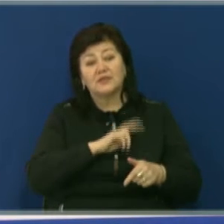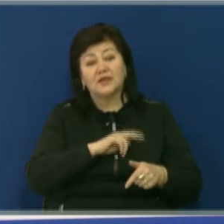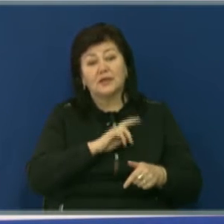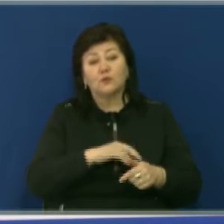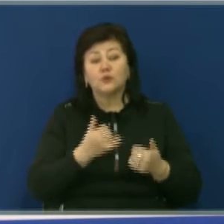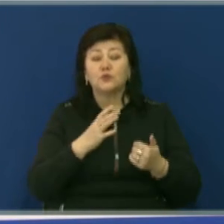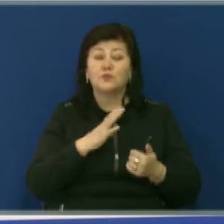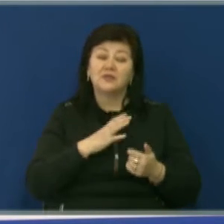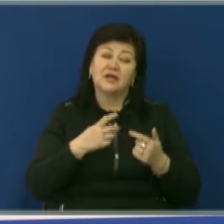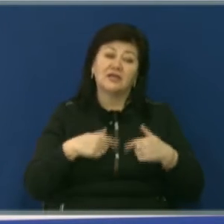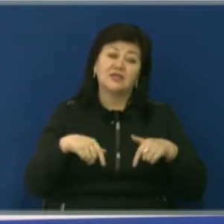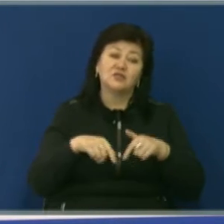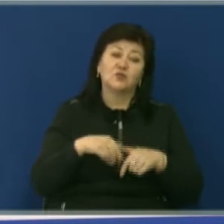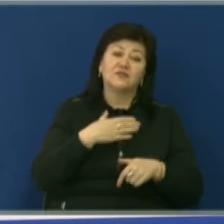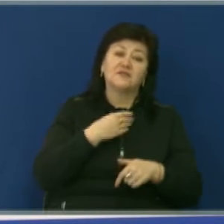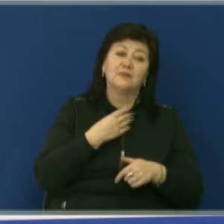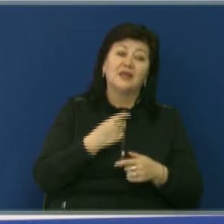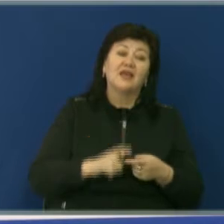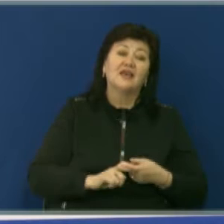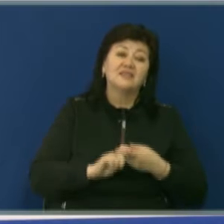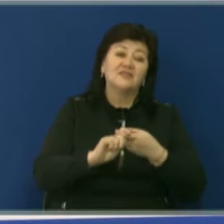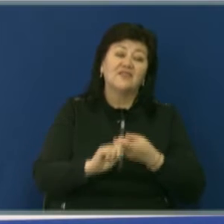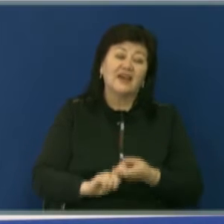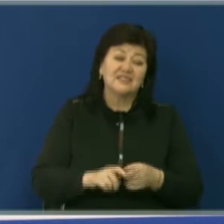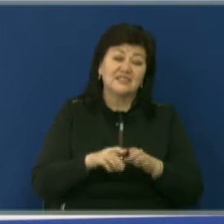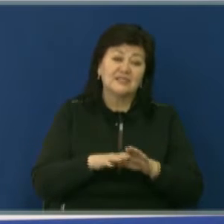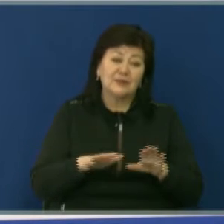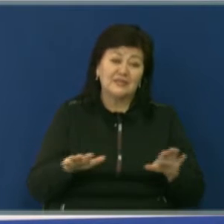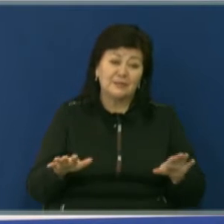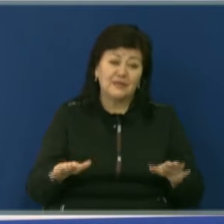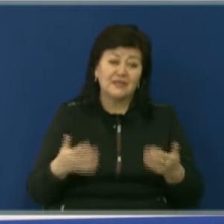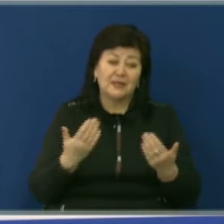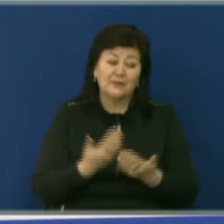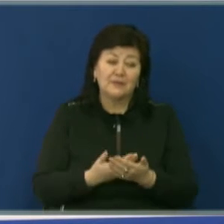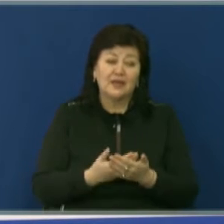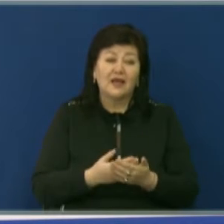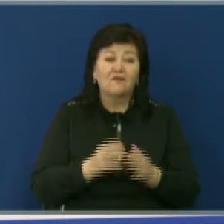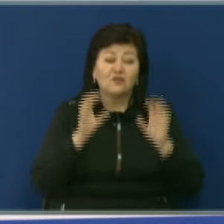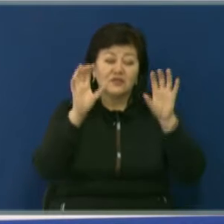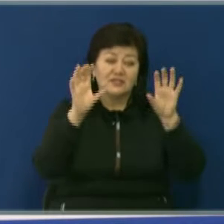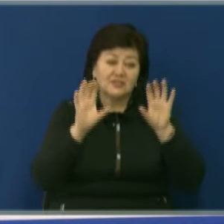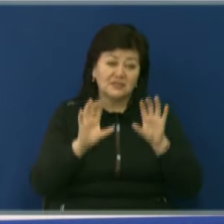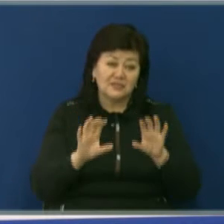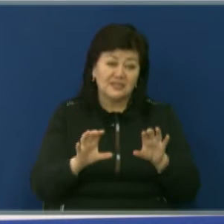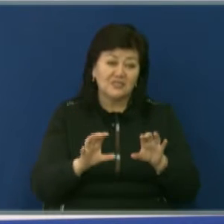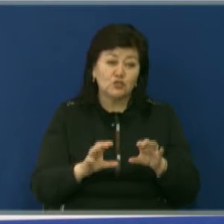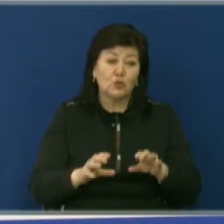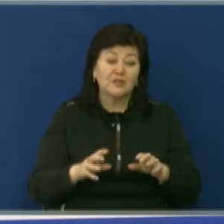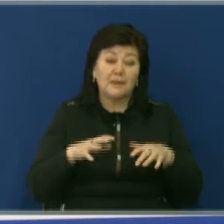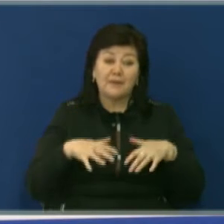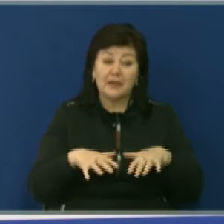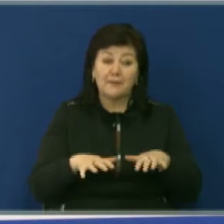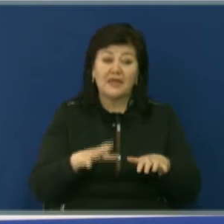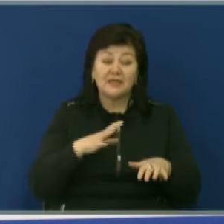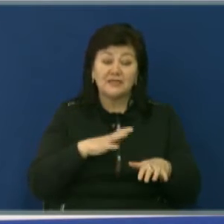өткізіледі. Биыл эпидемиологиялық жағдай мен қолданыстағы шектеу шараларын ескере отырып, дәстүрлі іс-шара онлайн форматында өтті.